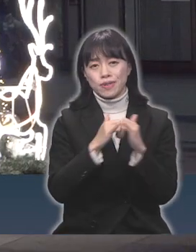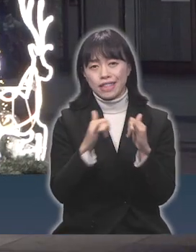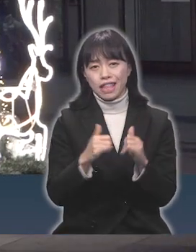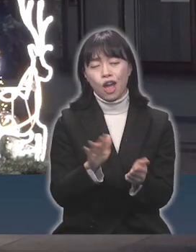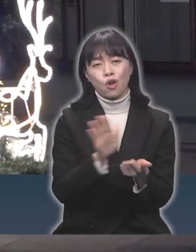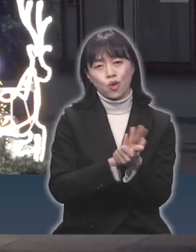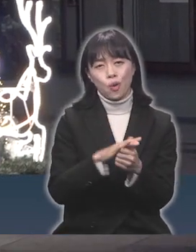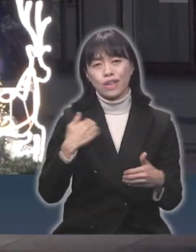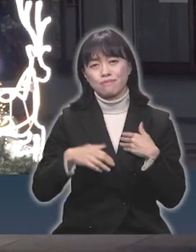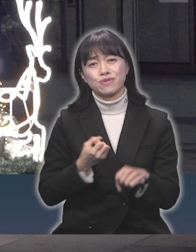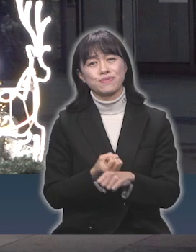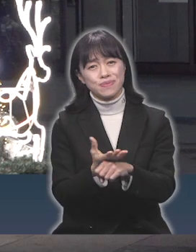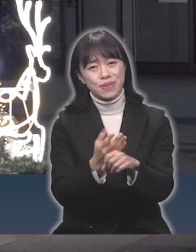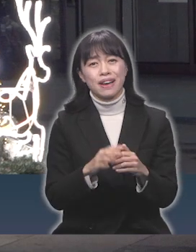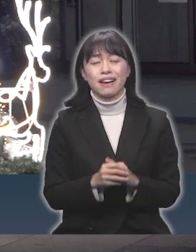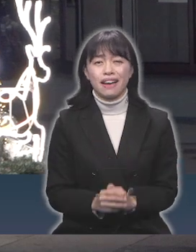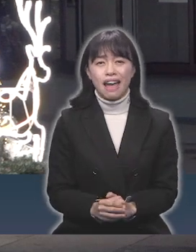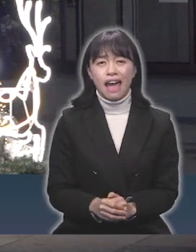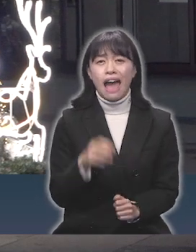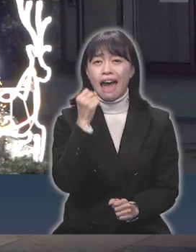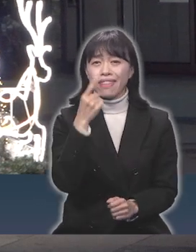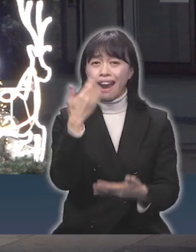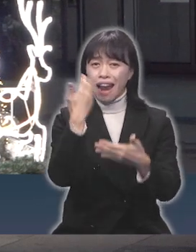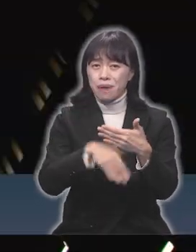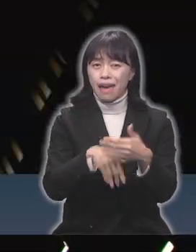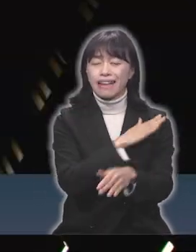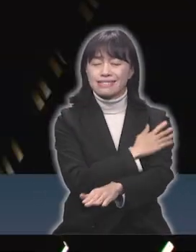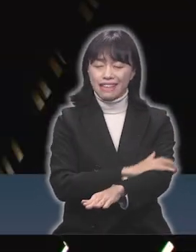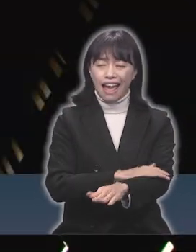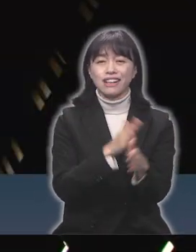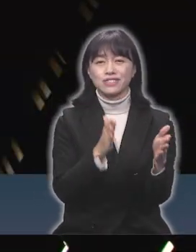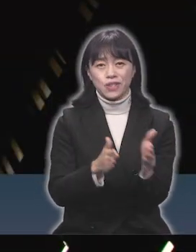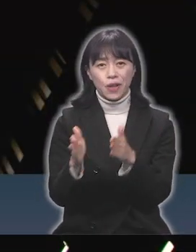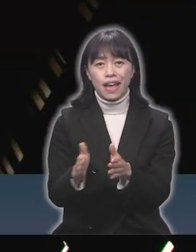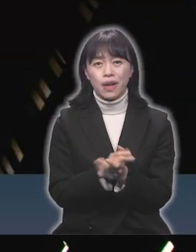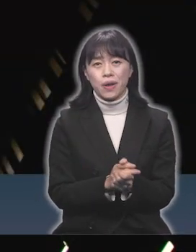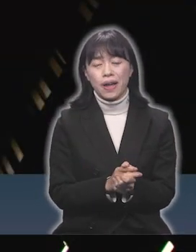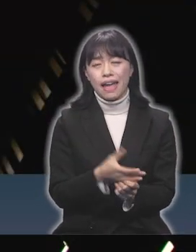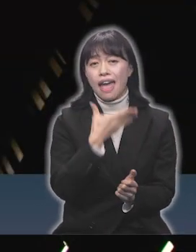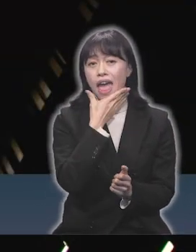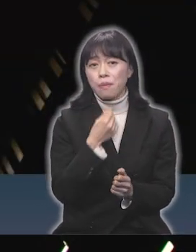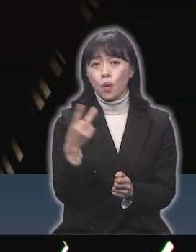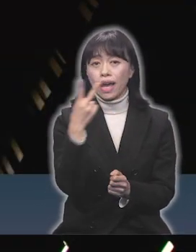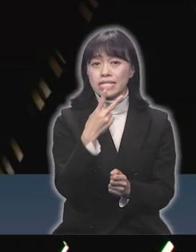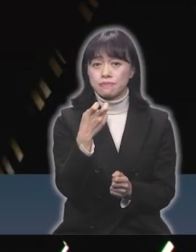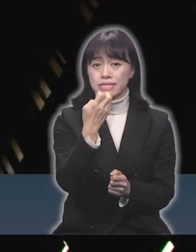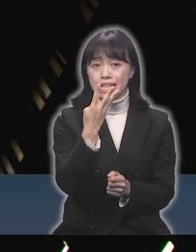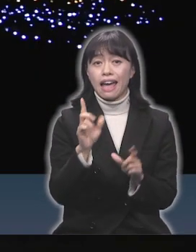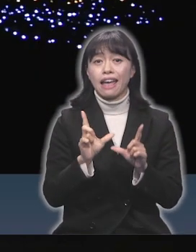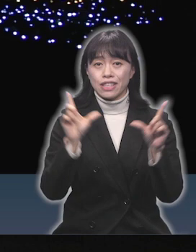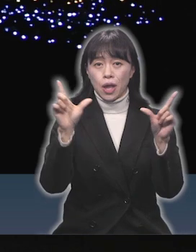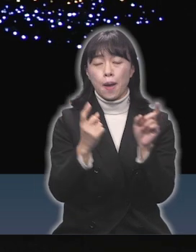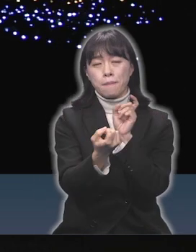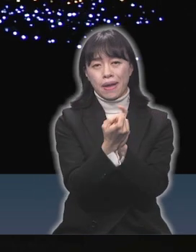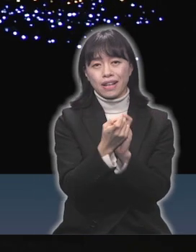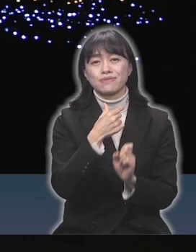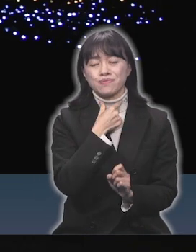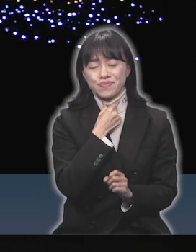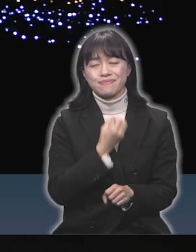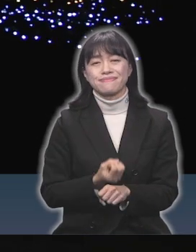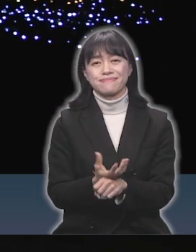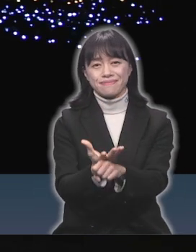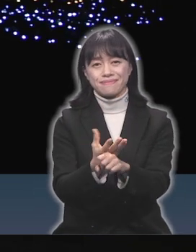기쁨을 전하기 바란다고 전하고 2023년 남은 한 달을 잘 마무리하고 행복한 2024년을 맡길